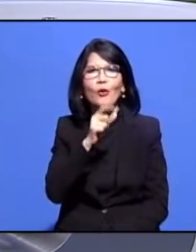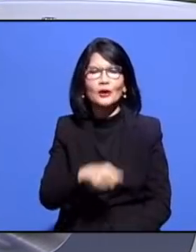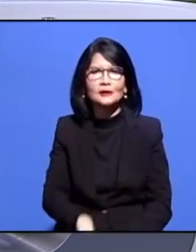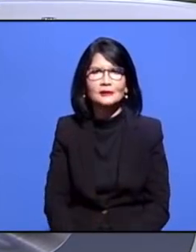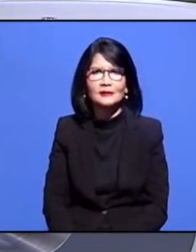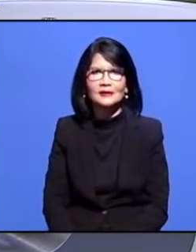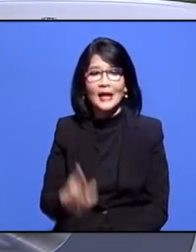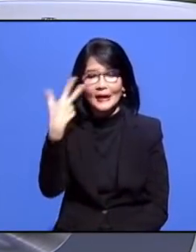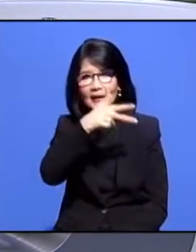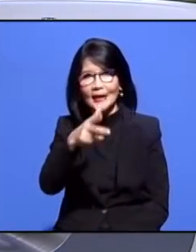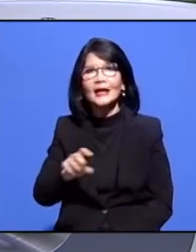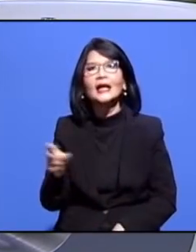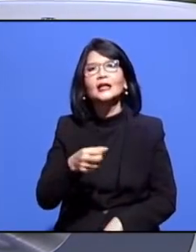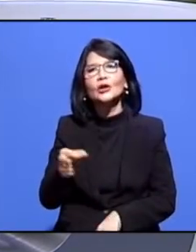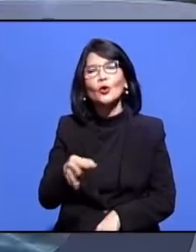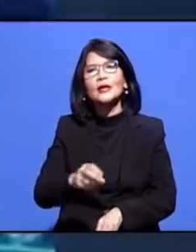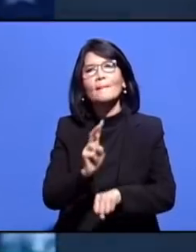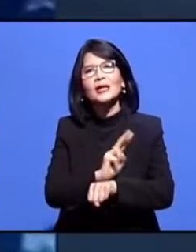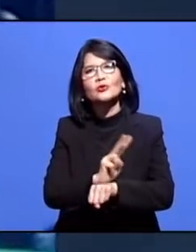seperti yang terjadi di Pasuruan berikut ini.